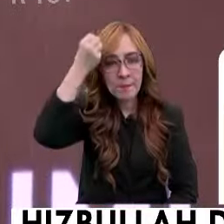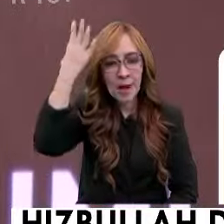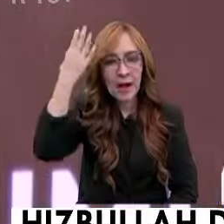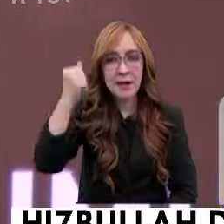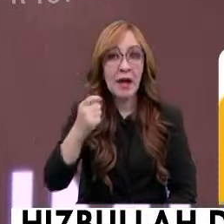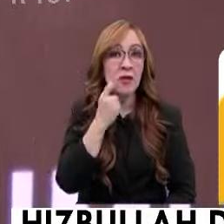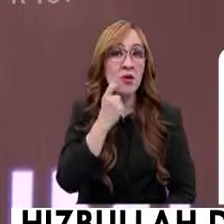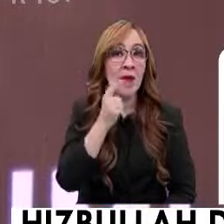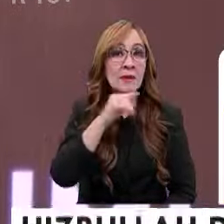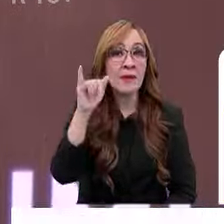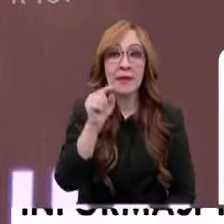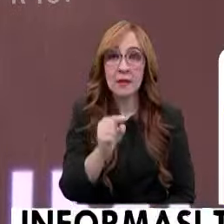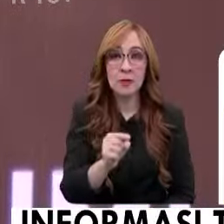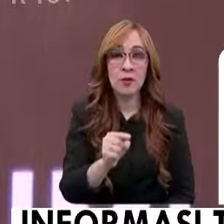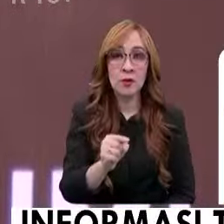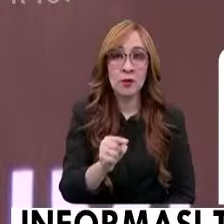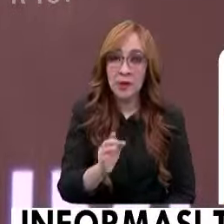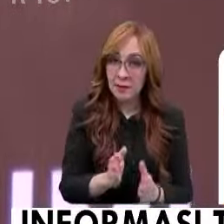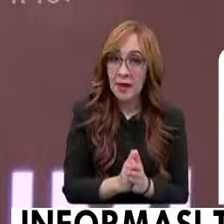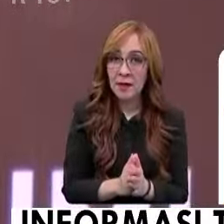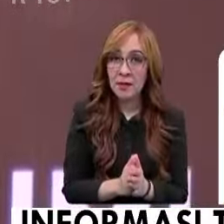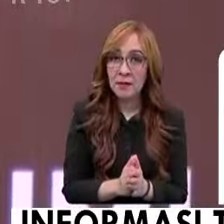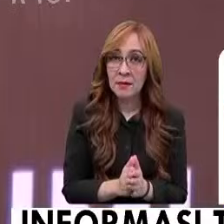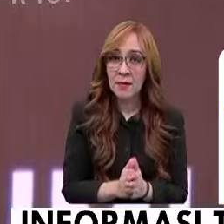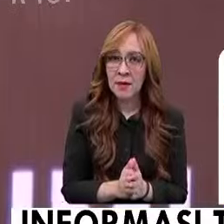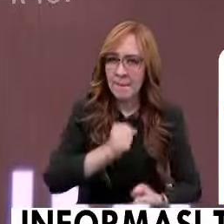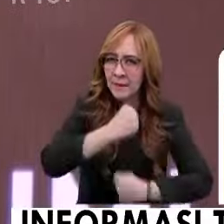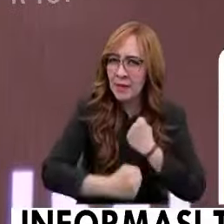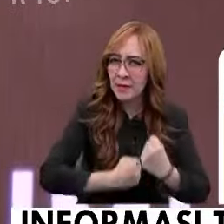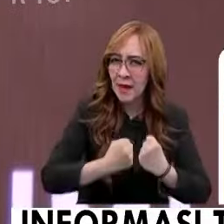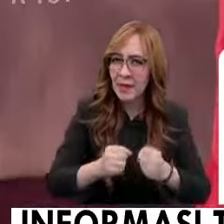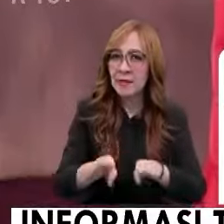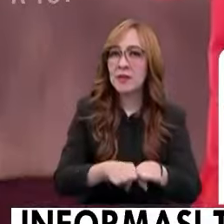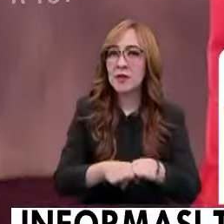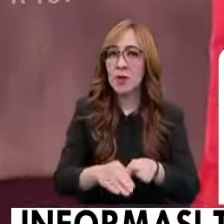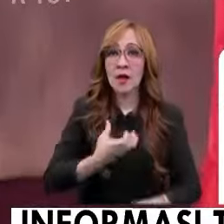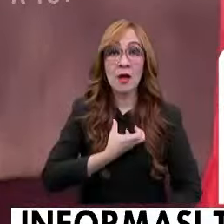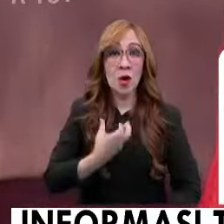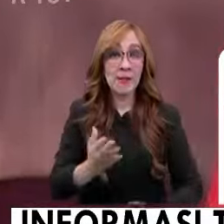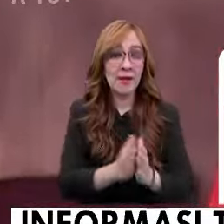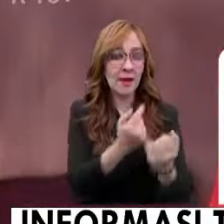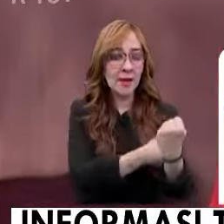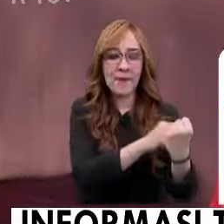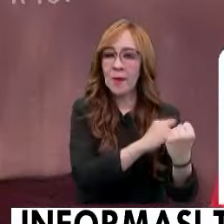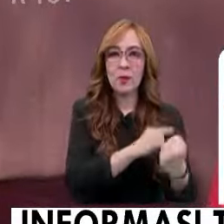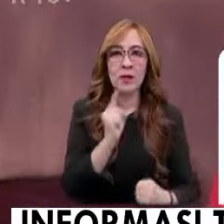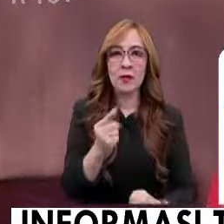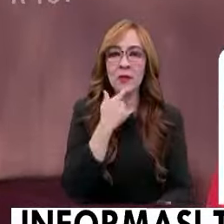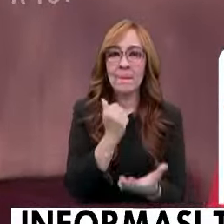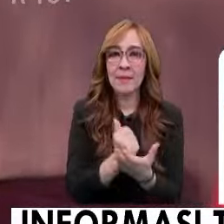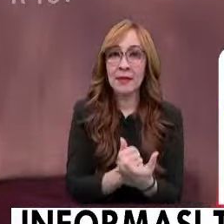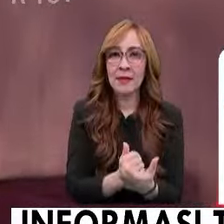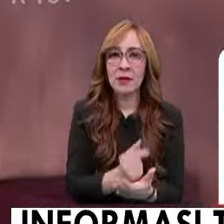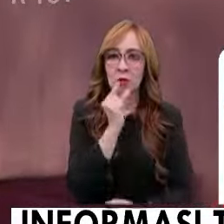tapi mereka terus berak ber melaksanakan kegiatan-kegiatan mereka Sesuai hobi dan bakat mereka ini yang paling penting agar mendidik